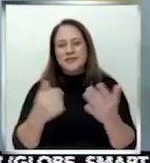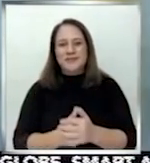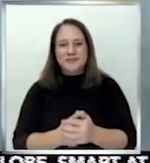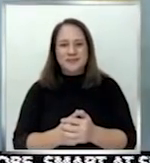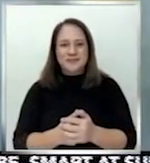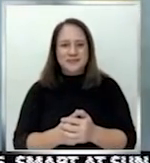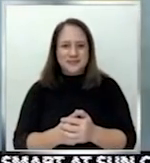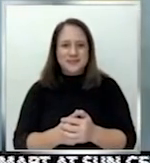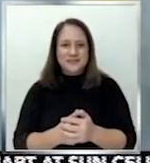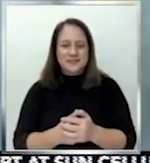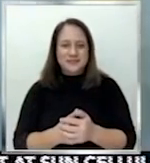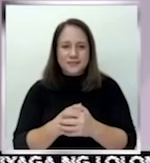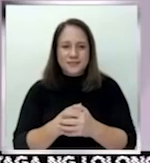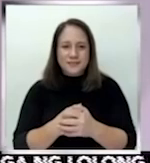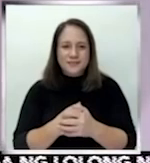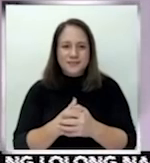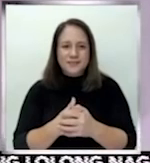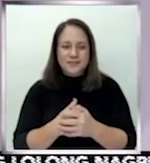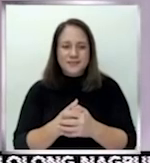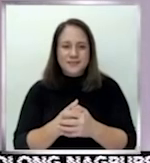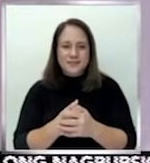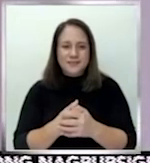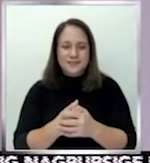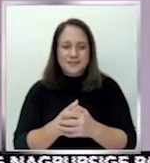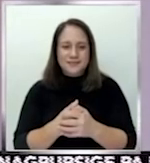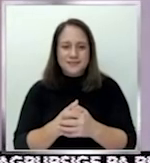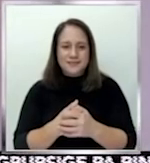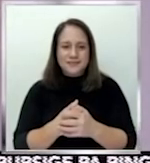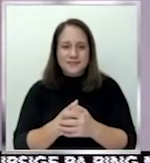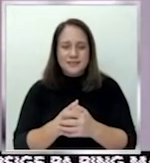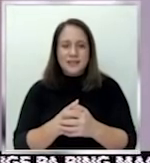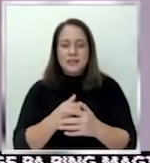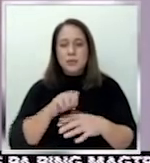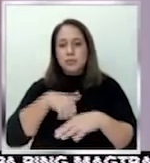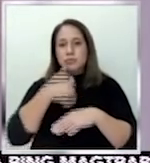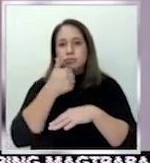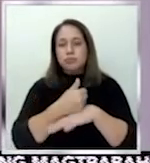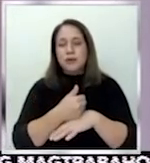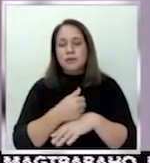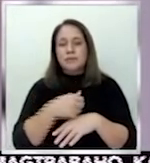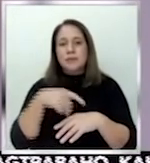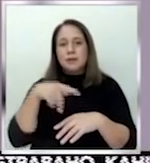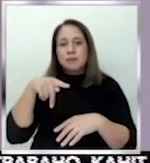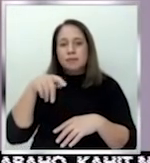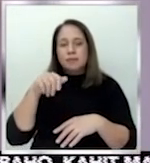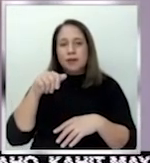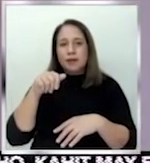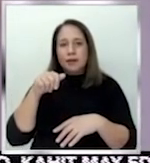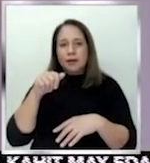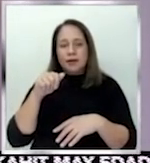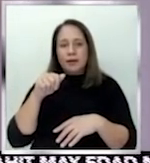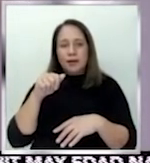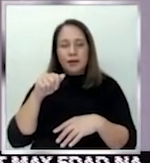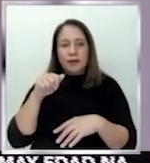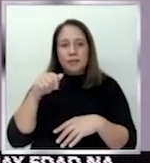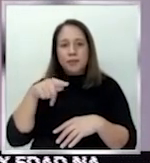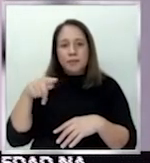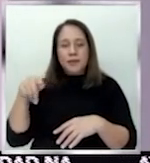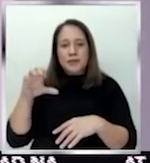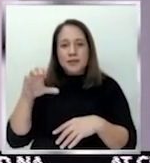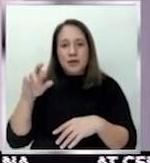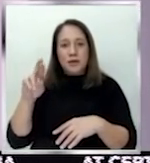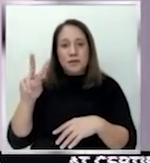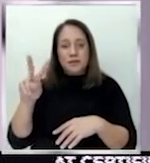Nakatutok, 24 Oras. Inilunsad ng Parish Pastoral Council for Responsible Voting o PPCRV ang isang